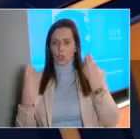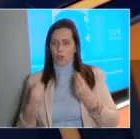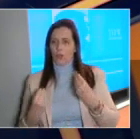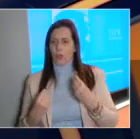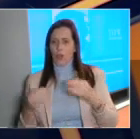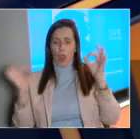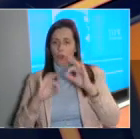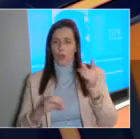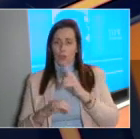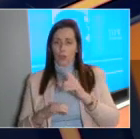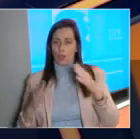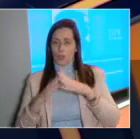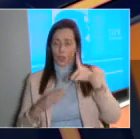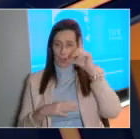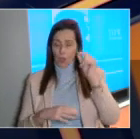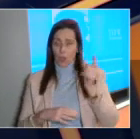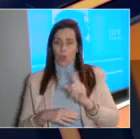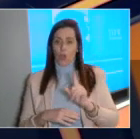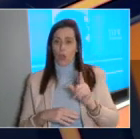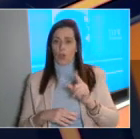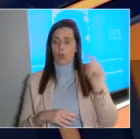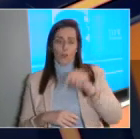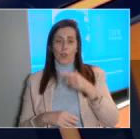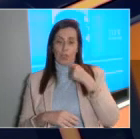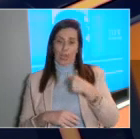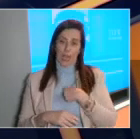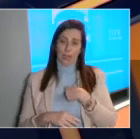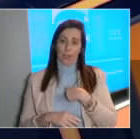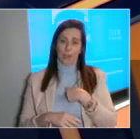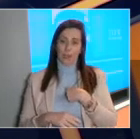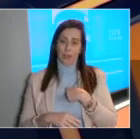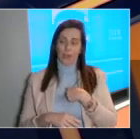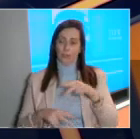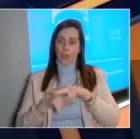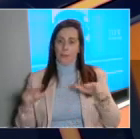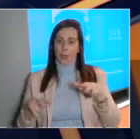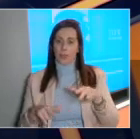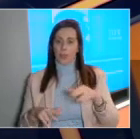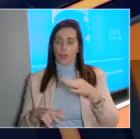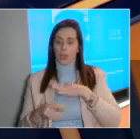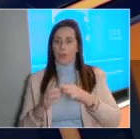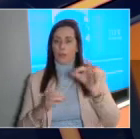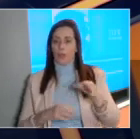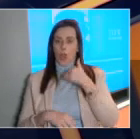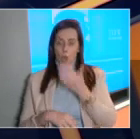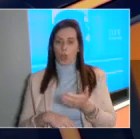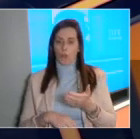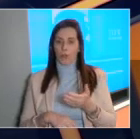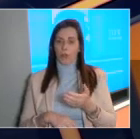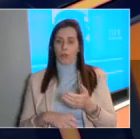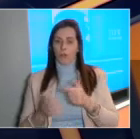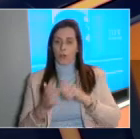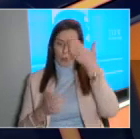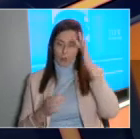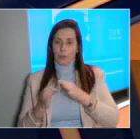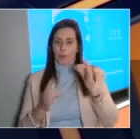טוב. אף אחד שגר בתל אביב לא יבוא ויגיד לי שהמצב אז, שלי בפריפריה לא טוב. אז אני רוצה